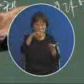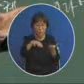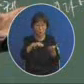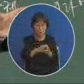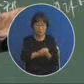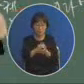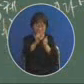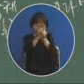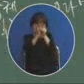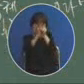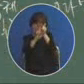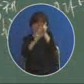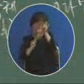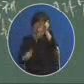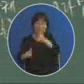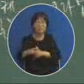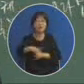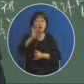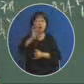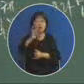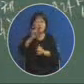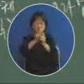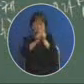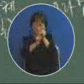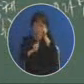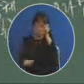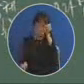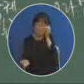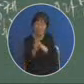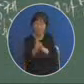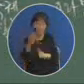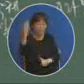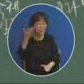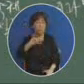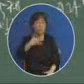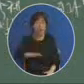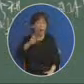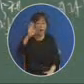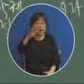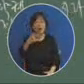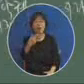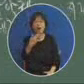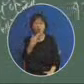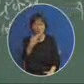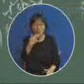없어요. Never been before, never will be again. 여러분 지금부터